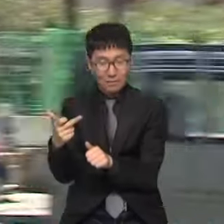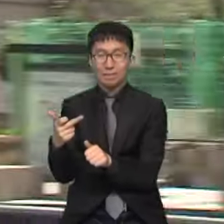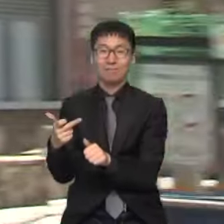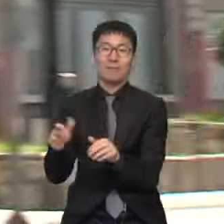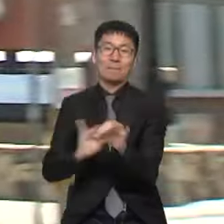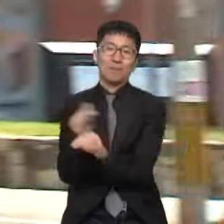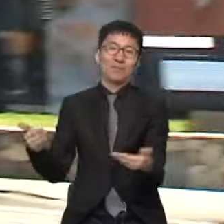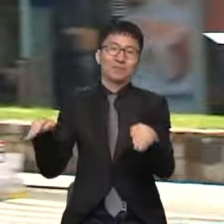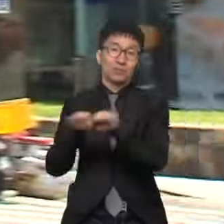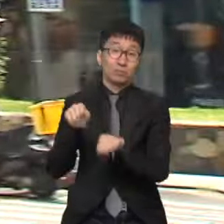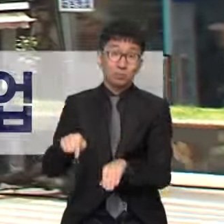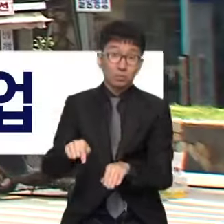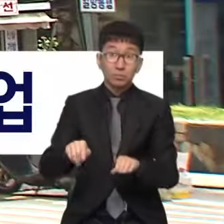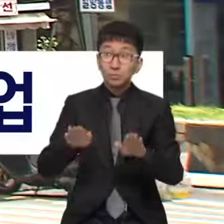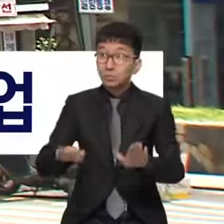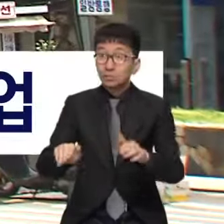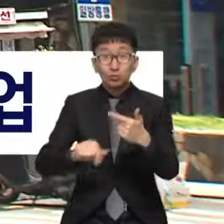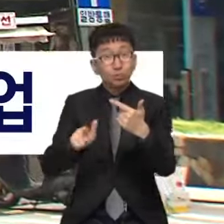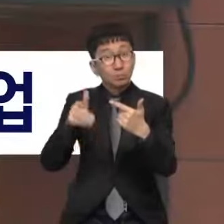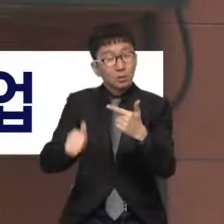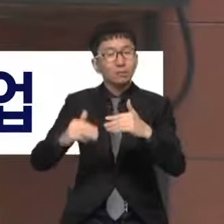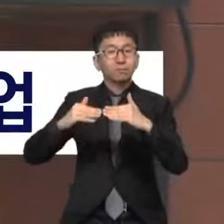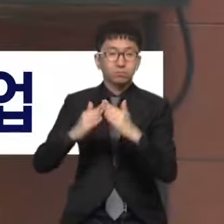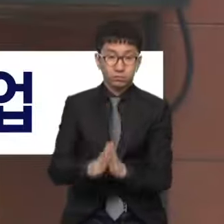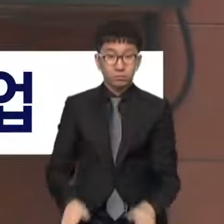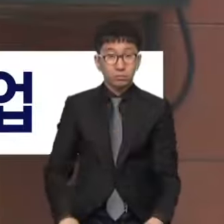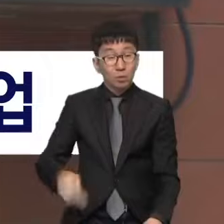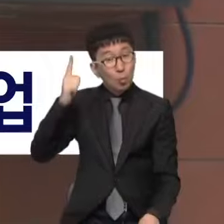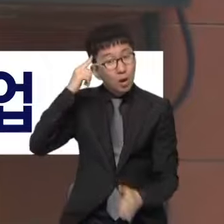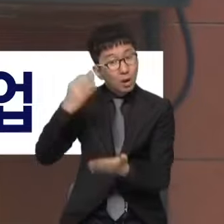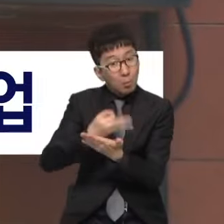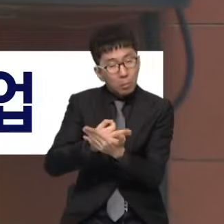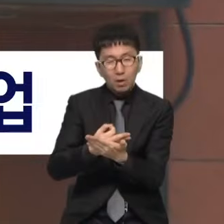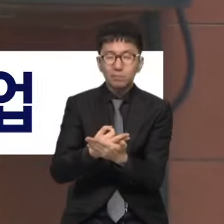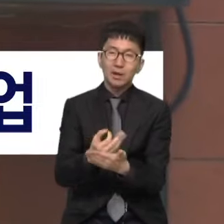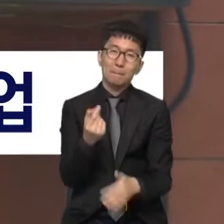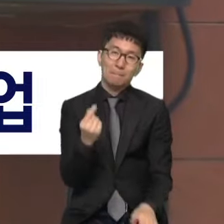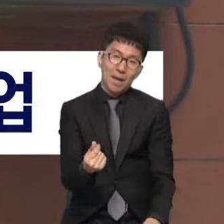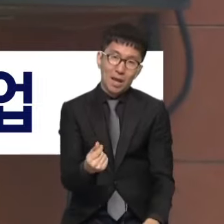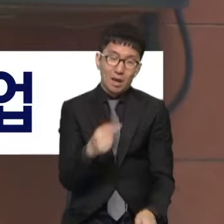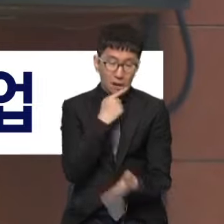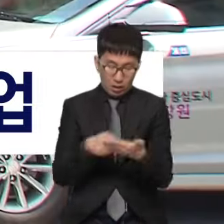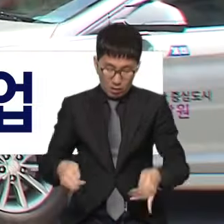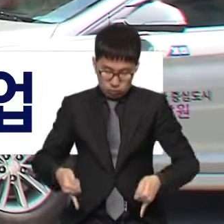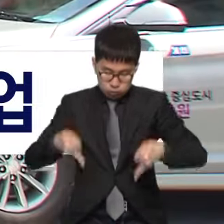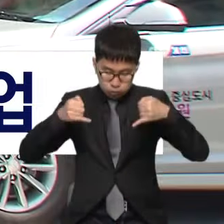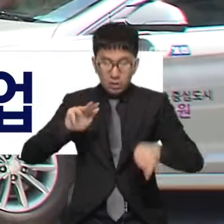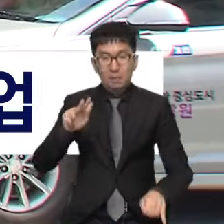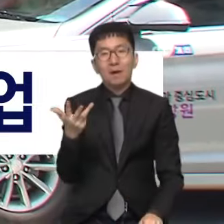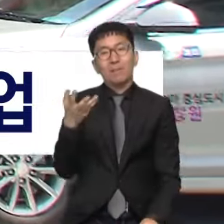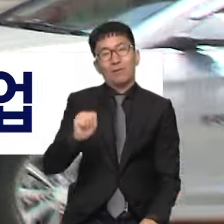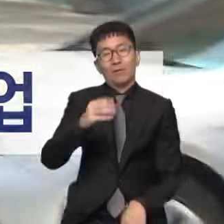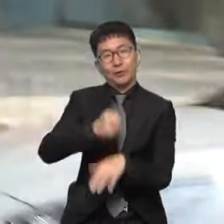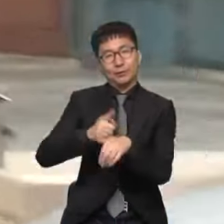있습니다. 전국 영업장 매출 최하위에 800억 원대 누적 적자까지 더 버티지